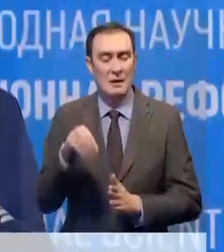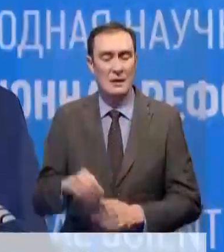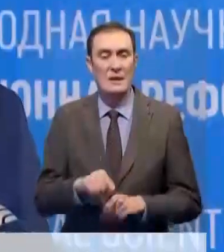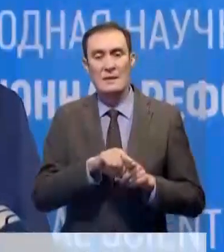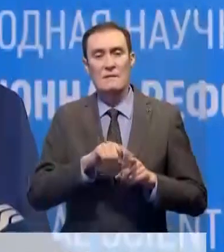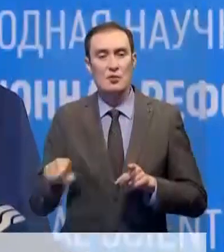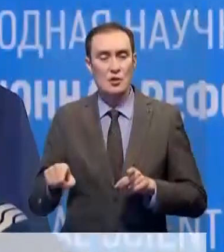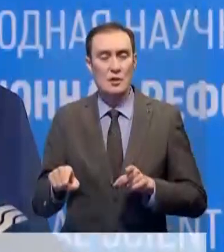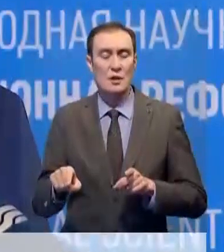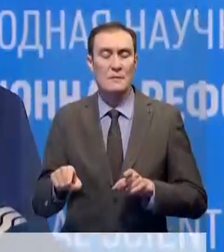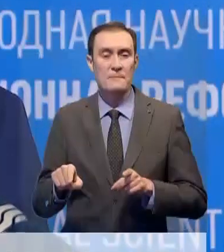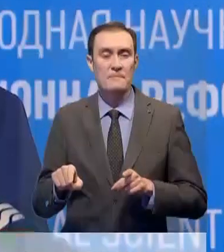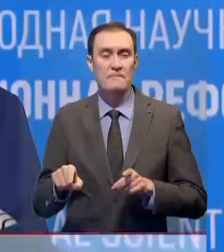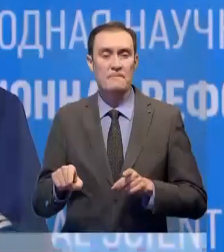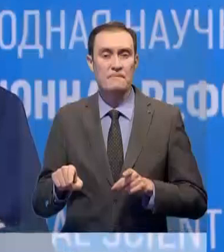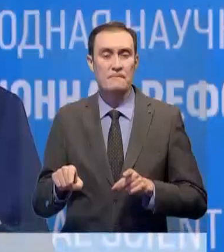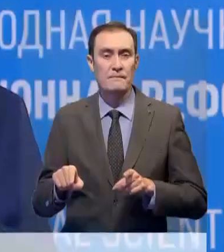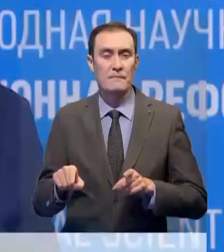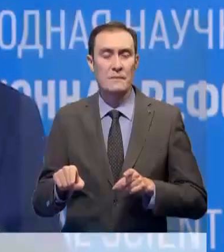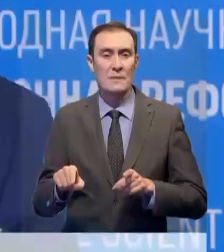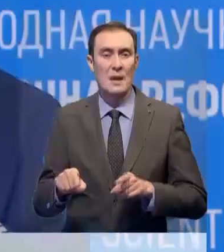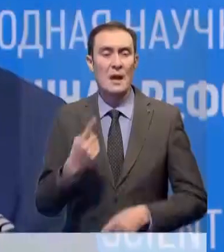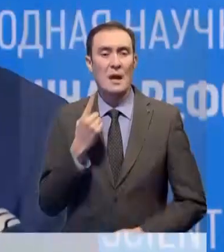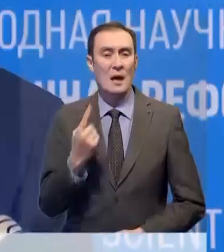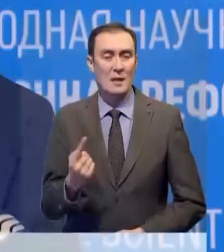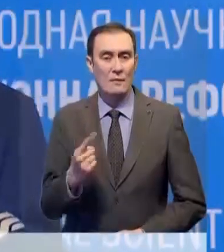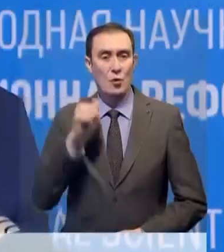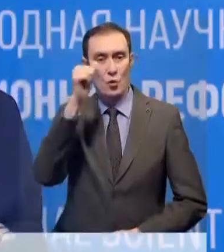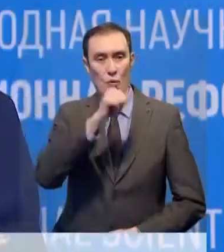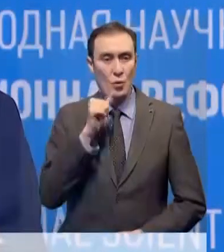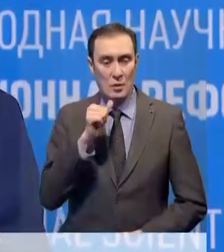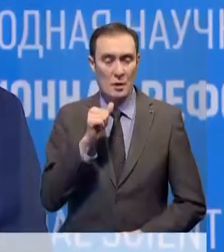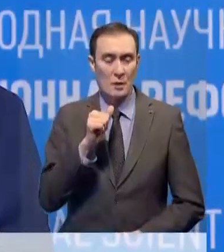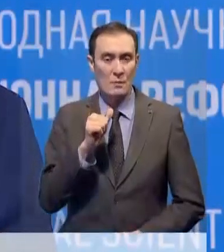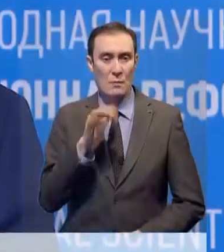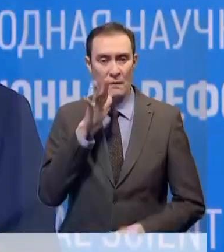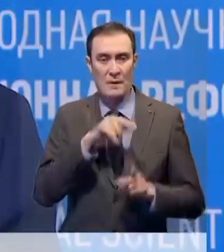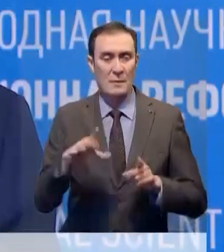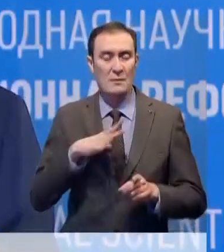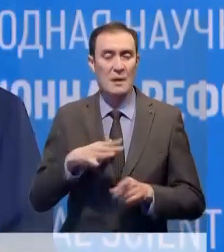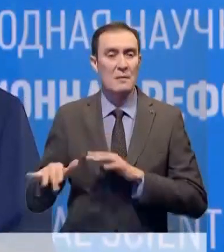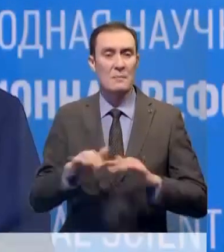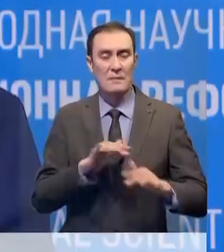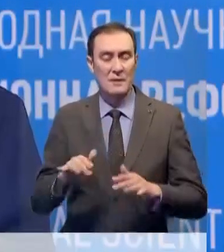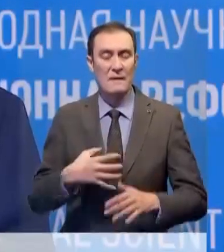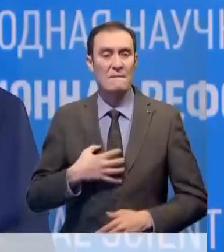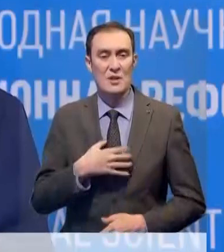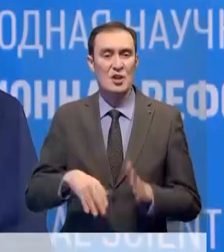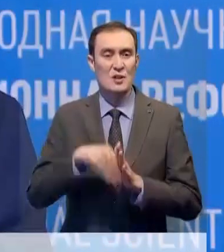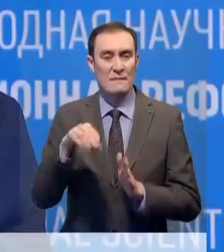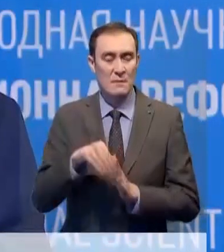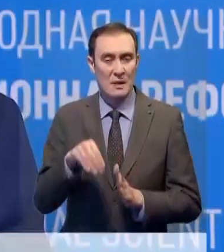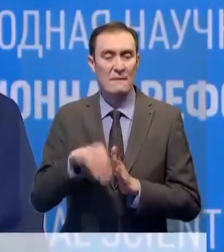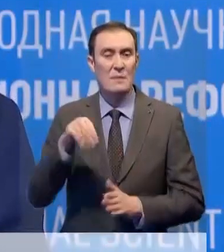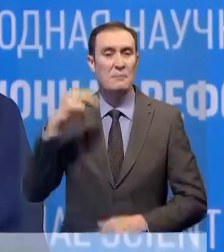течение буквально одного года, если брать время, были проведены важнейшие кампании. Это